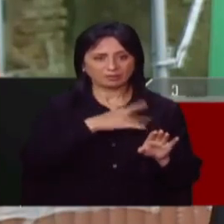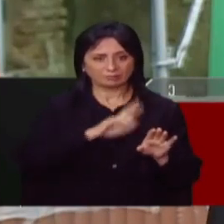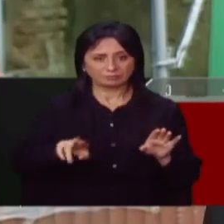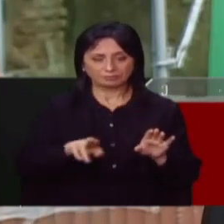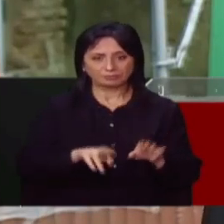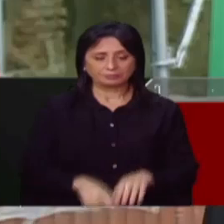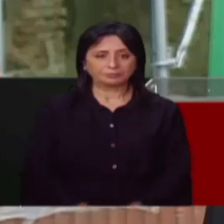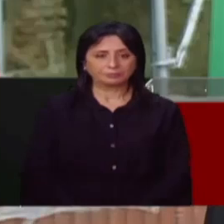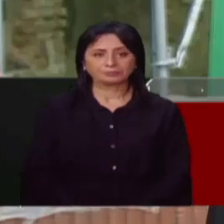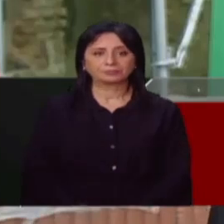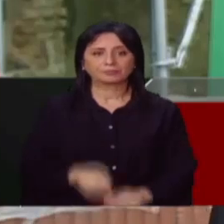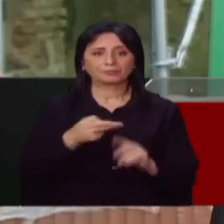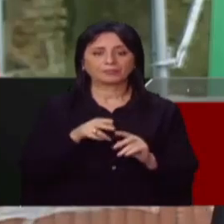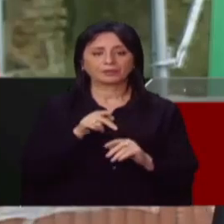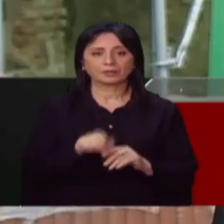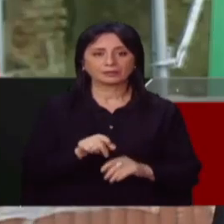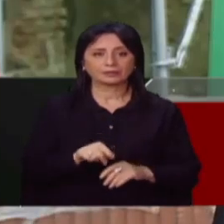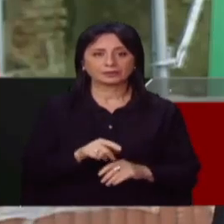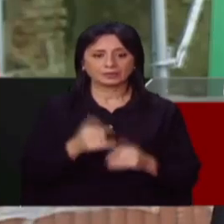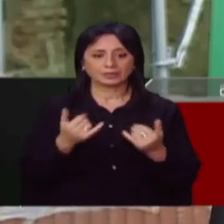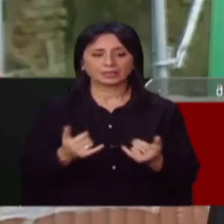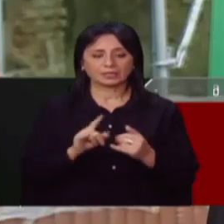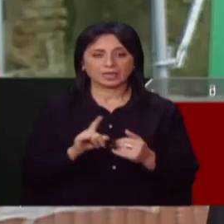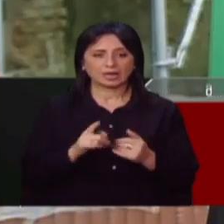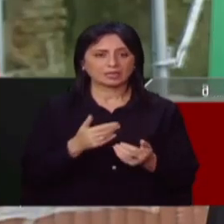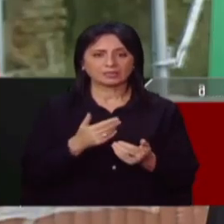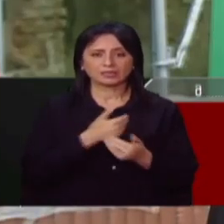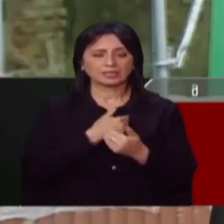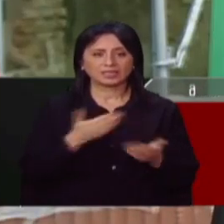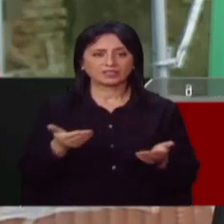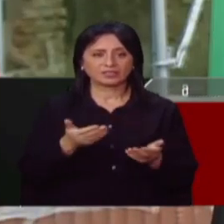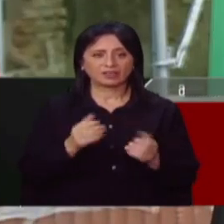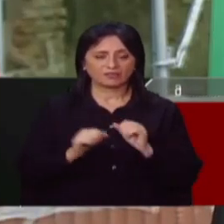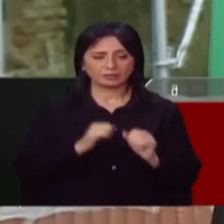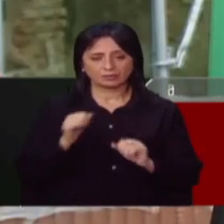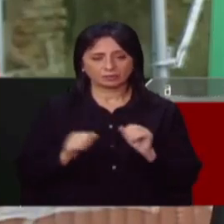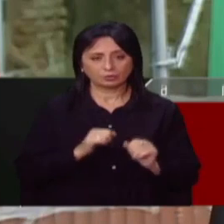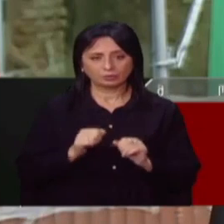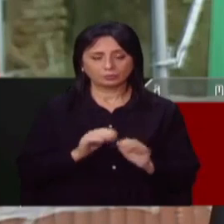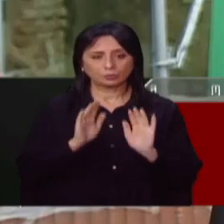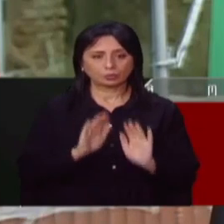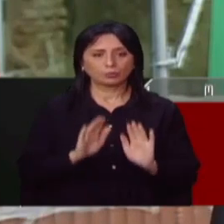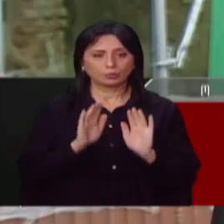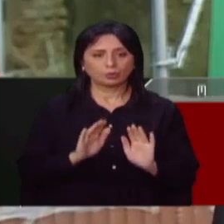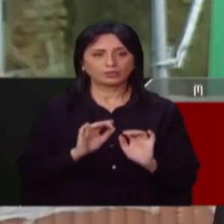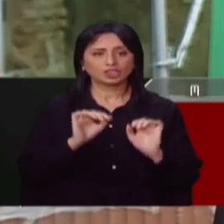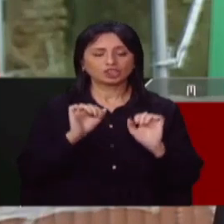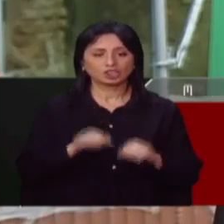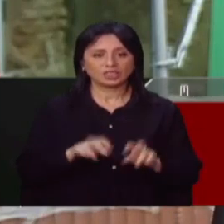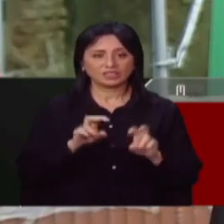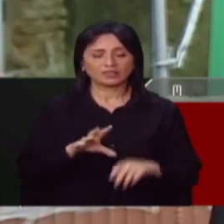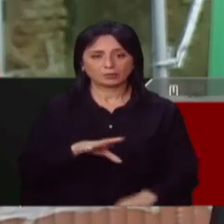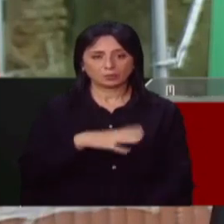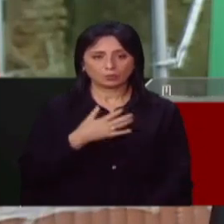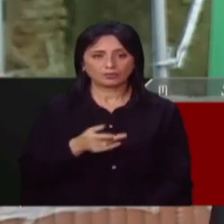კრამიტისა. ეს დღეს რაც არ უნდა ვეცადოთ, მხოლოდ და მხოლოდ შესაძლებელია